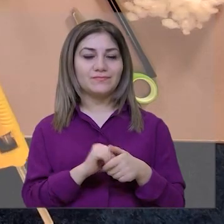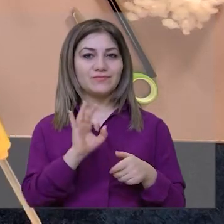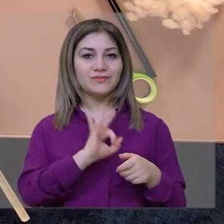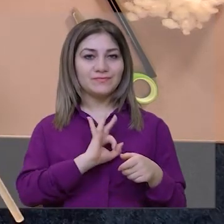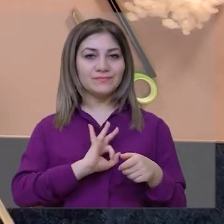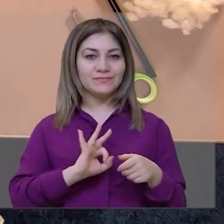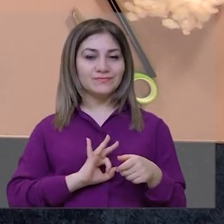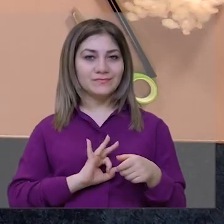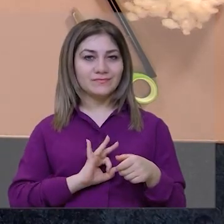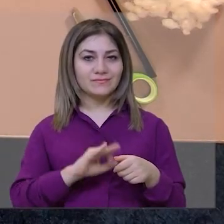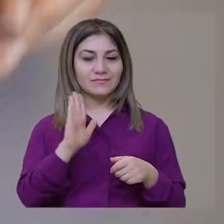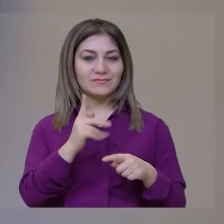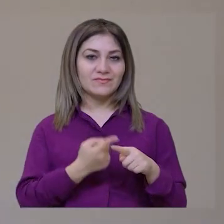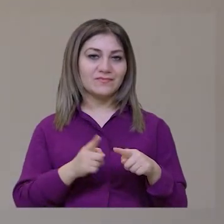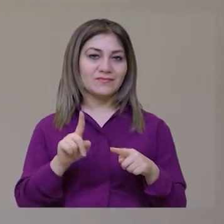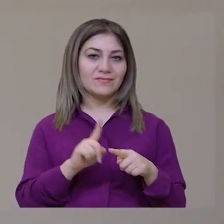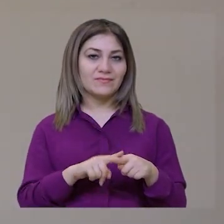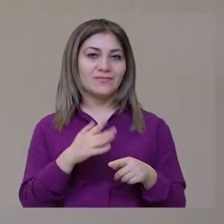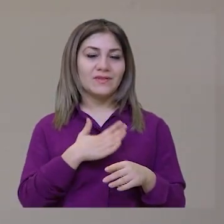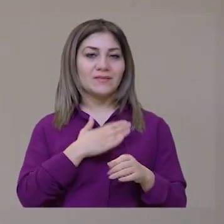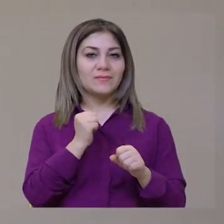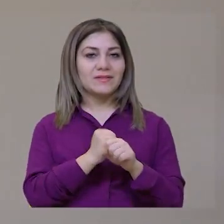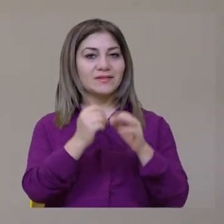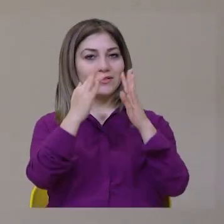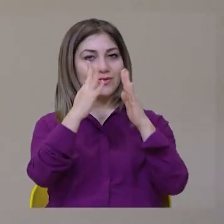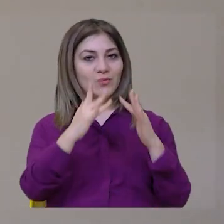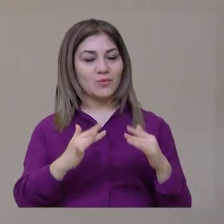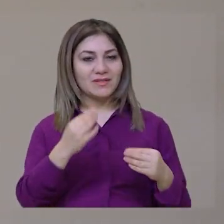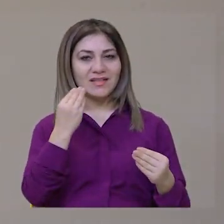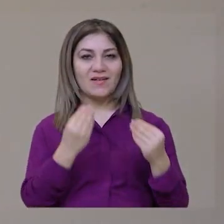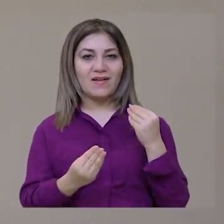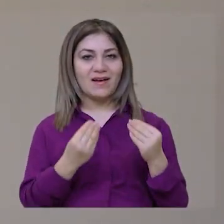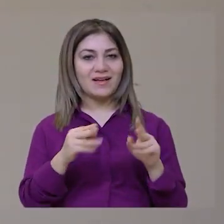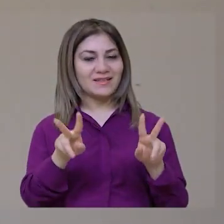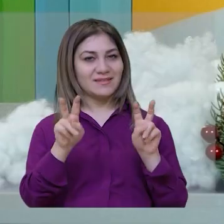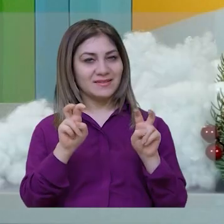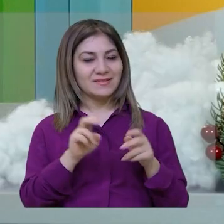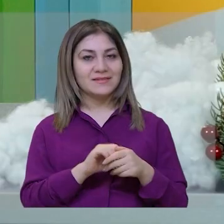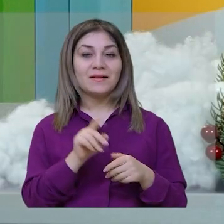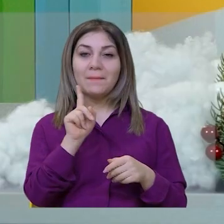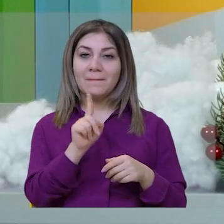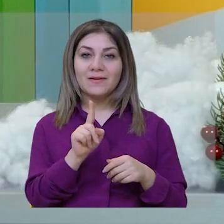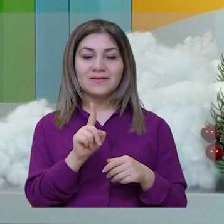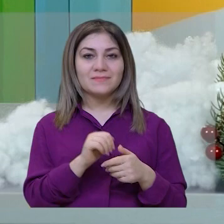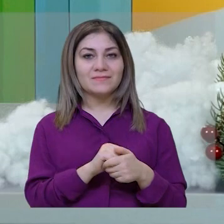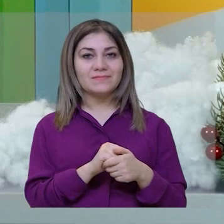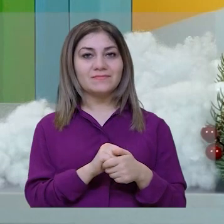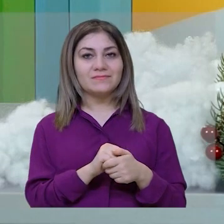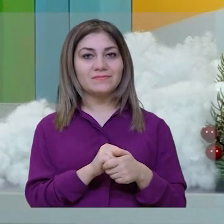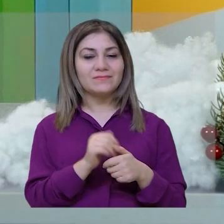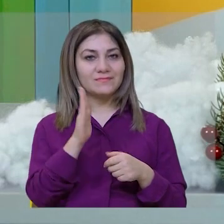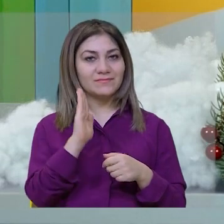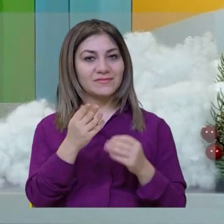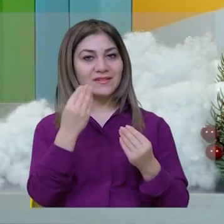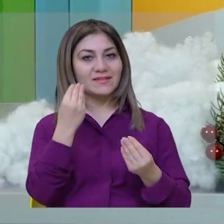Կոճակները հանդիսանում են որպես մեր պատրաստած եղևնու խաղալիքներ, բայց սա էլ իր հերթին